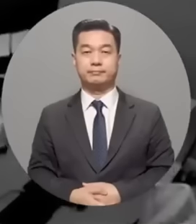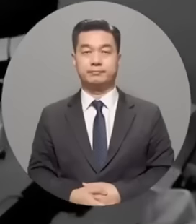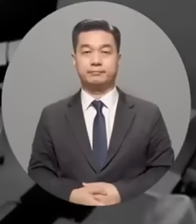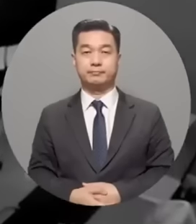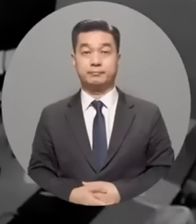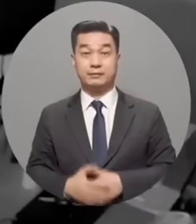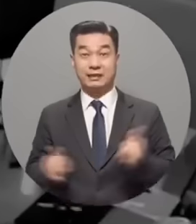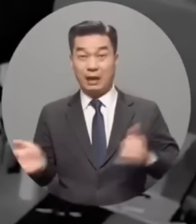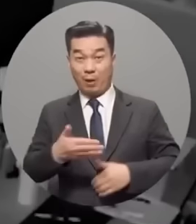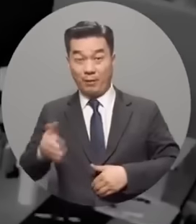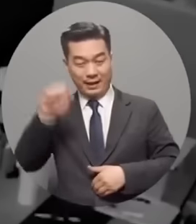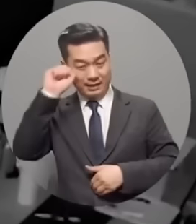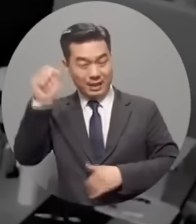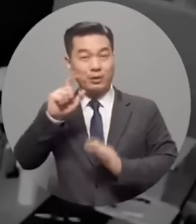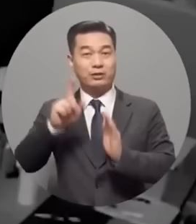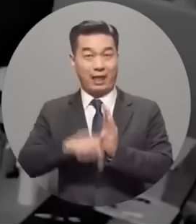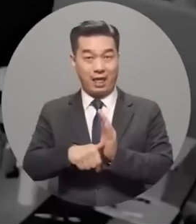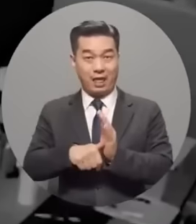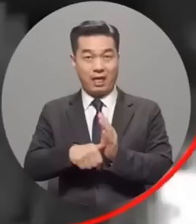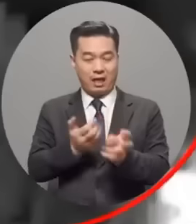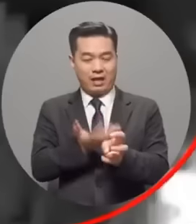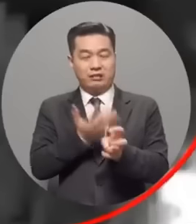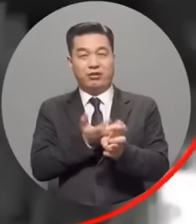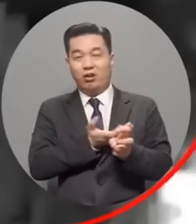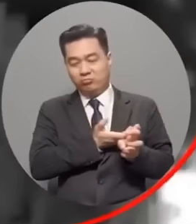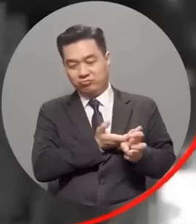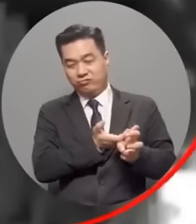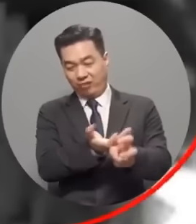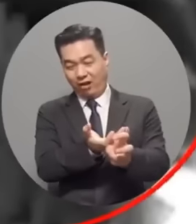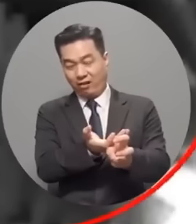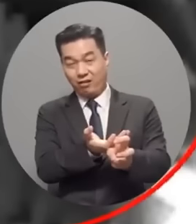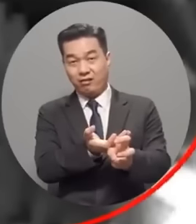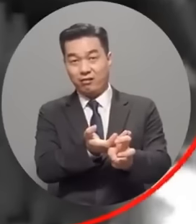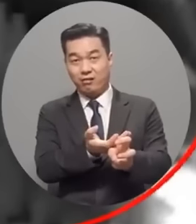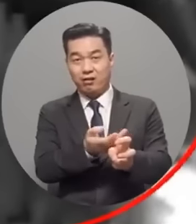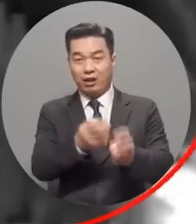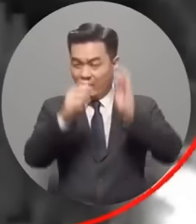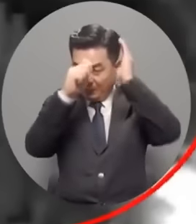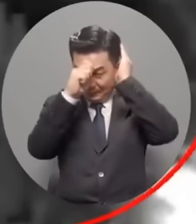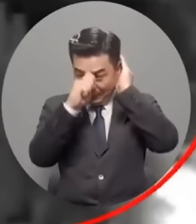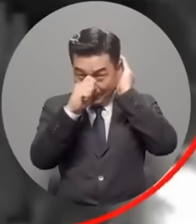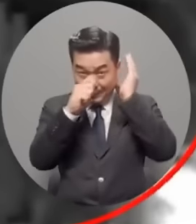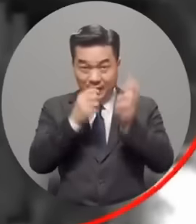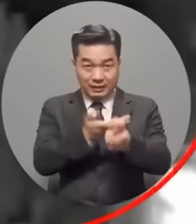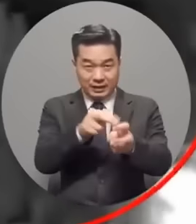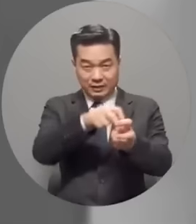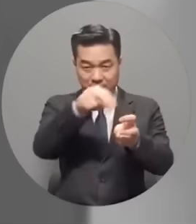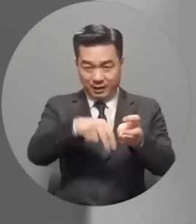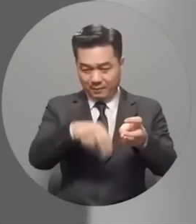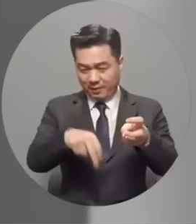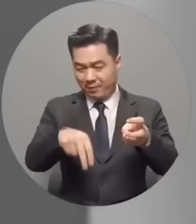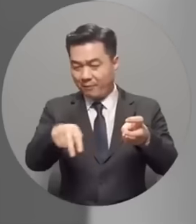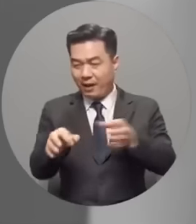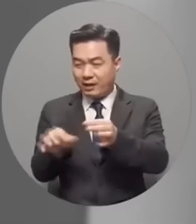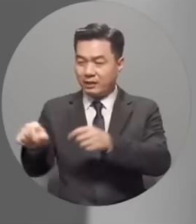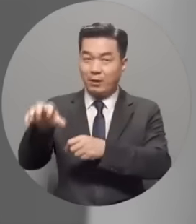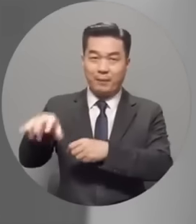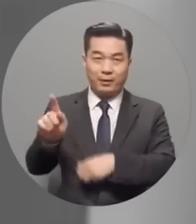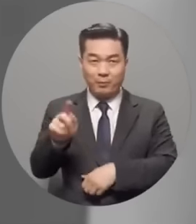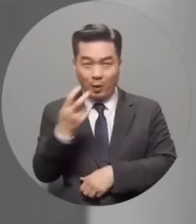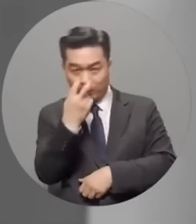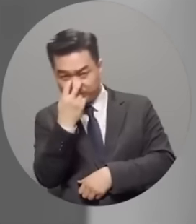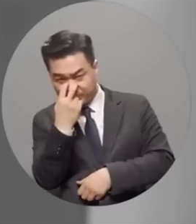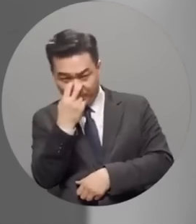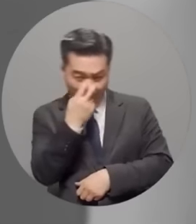인적이 드문 새벽 길가에 트럭 한 대가 멈춰 섭니다. 모자를 쓴 사람이 차에서 내리더니 상점 앞에서 무언가를